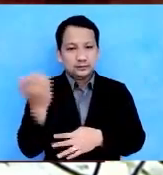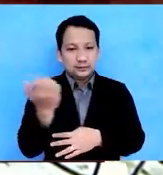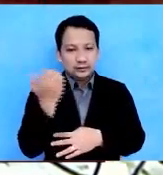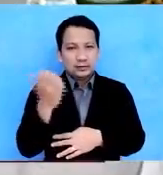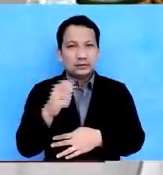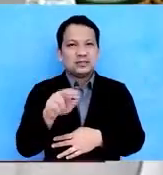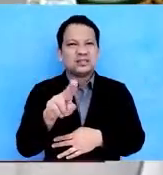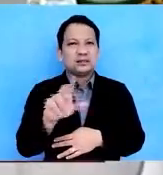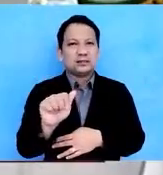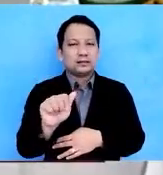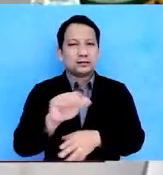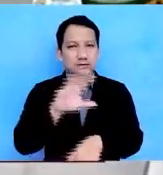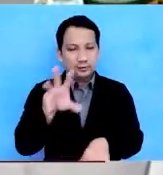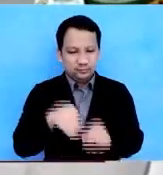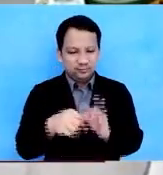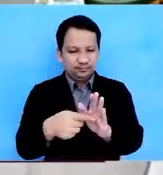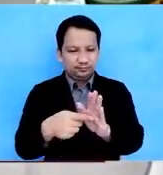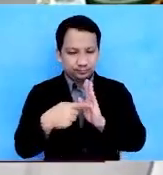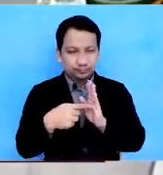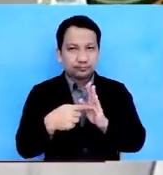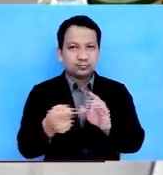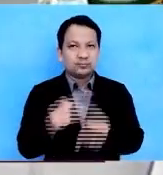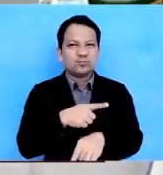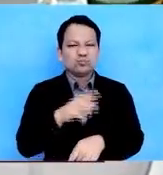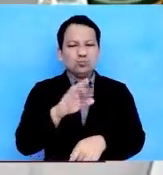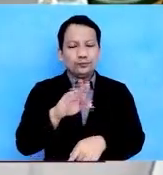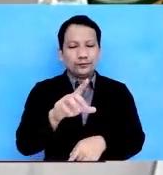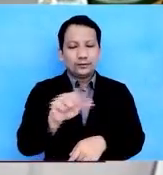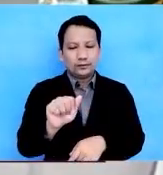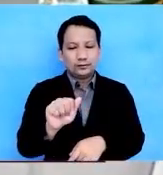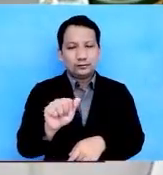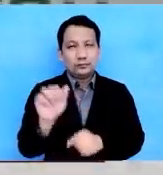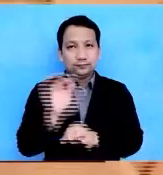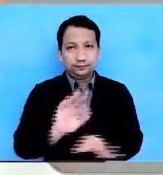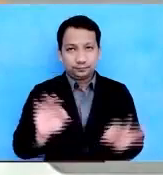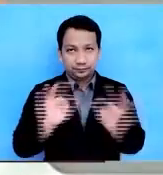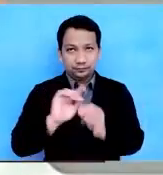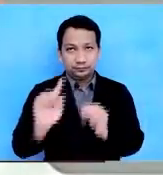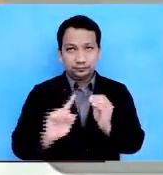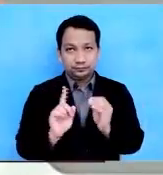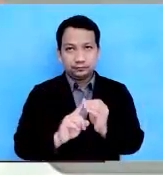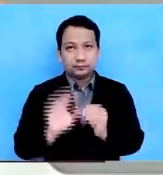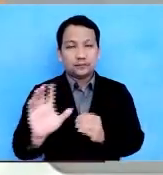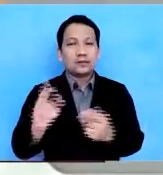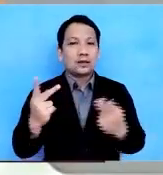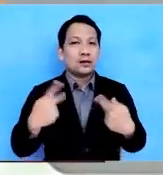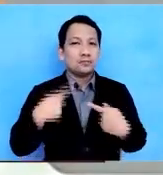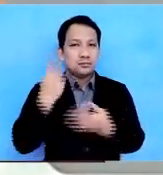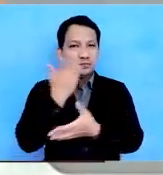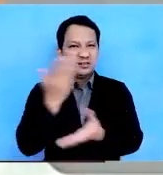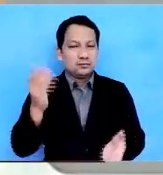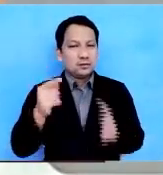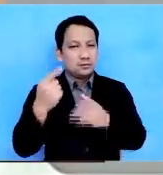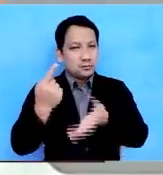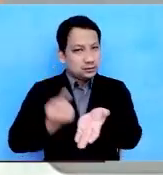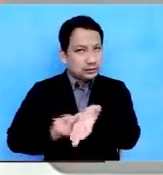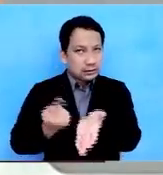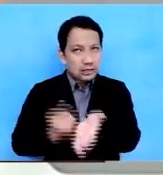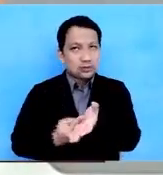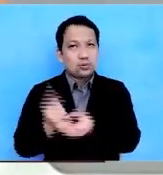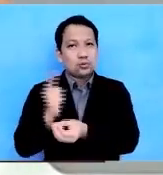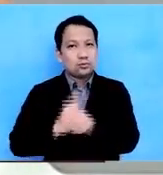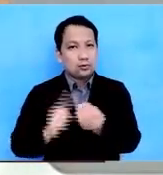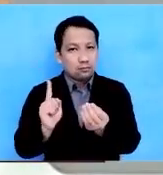Authorization at iba pang requirements mula sa Food and Drug Administration kaugnay nito. Nagkaroon naman ng diskusyon at we discussed